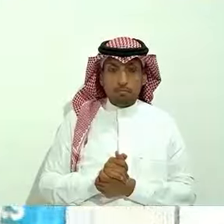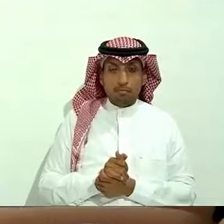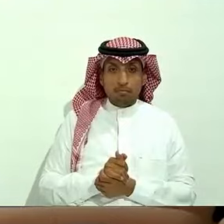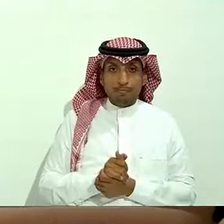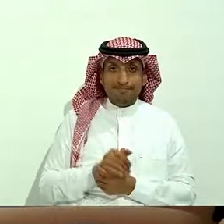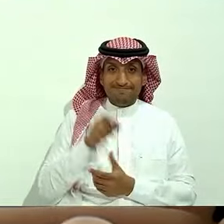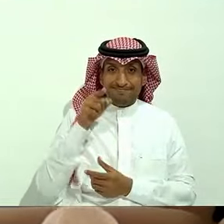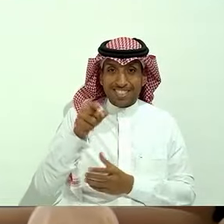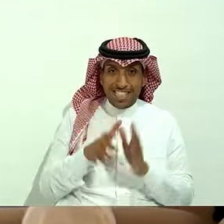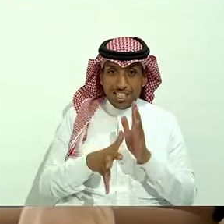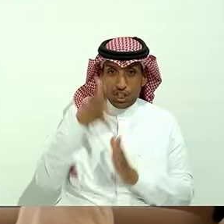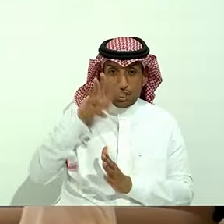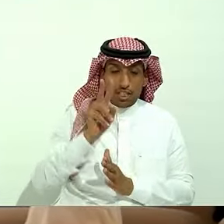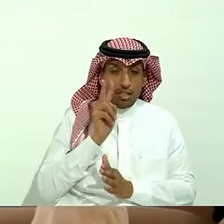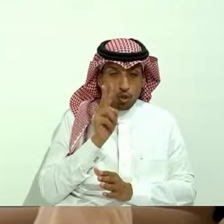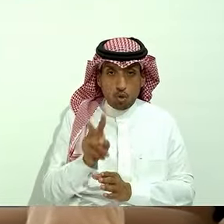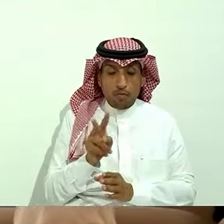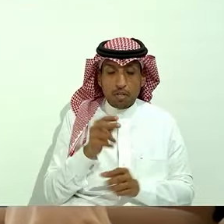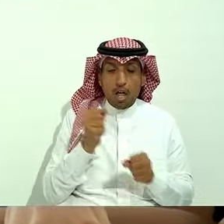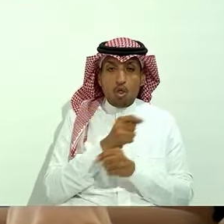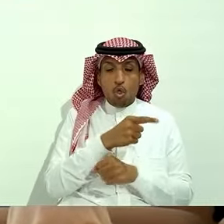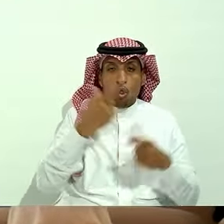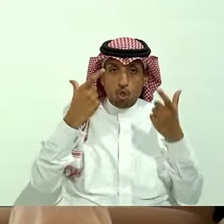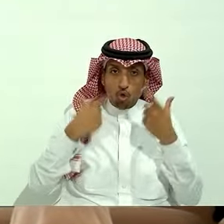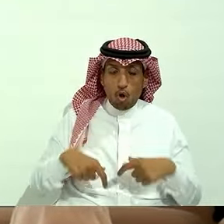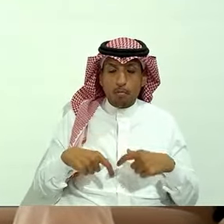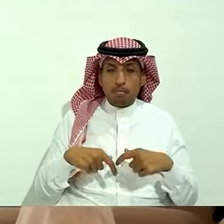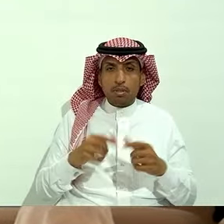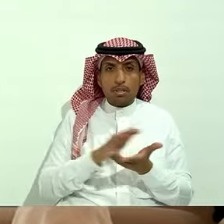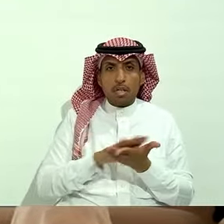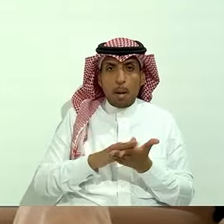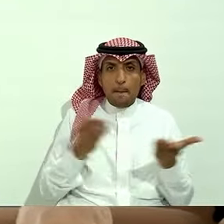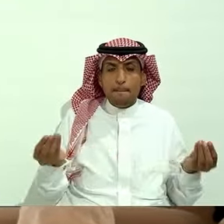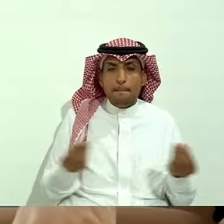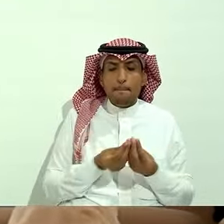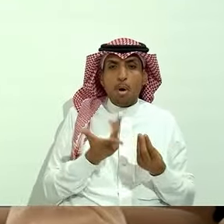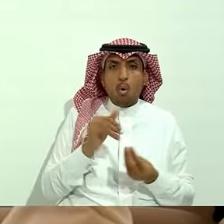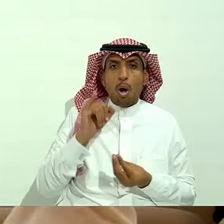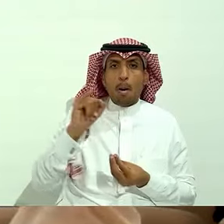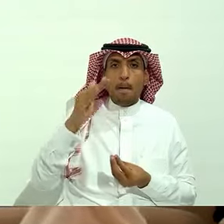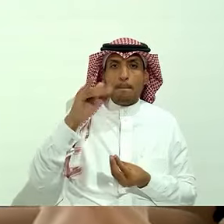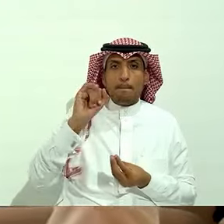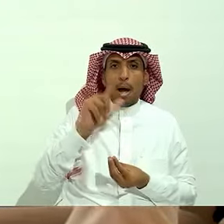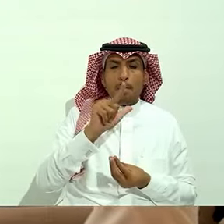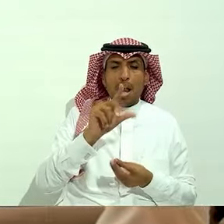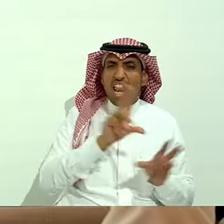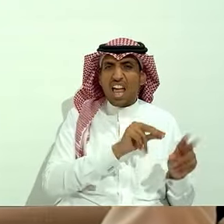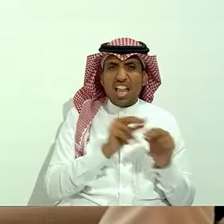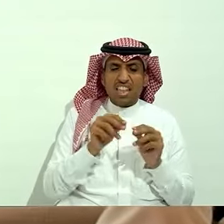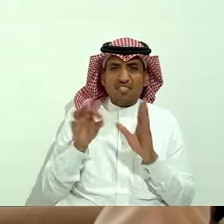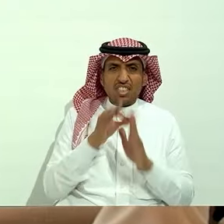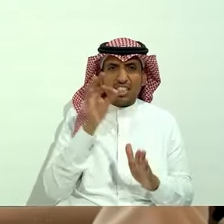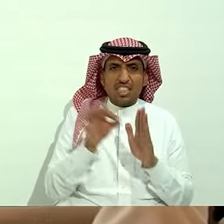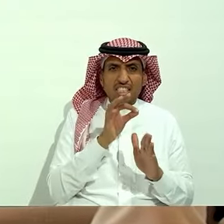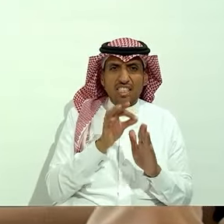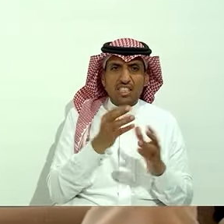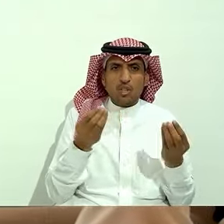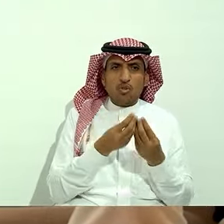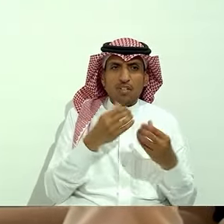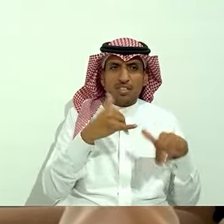النسخة الحديثة منه هذا الثوب على المخمل بنفس الزخارف ونفس